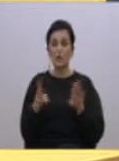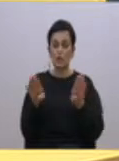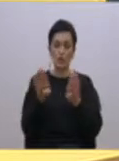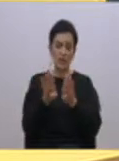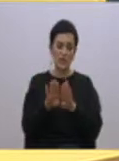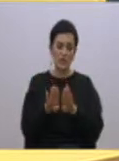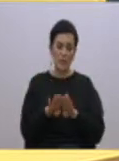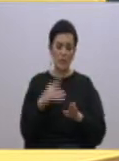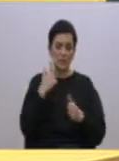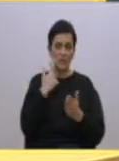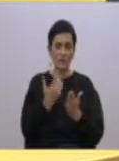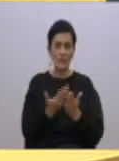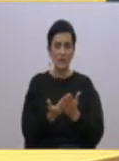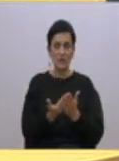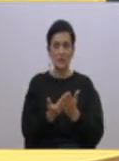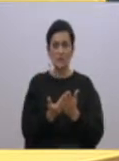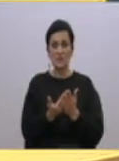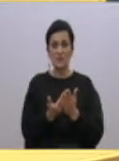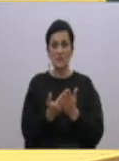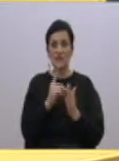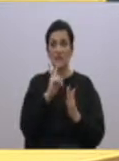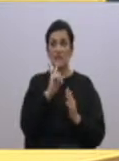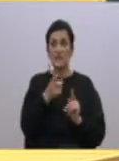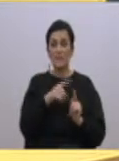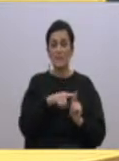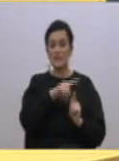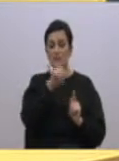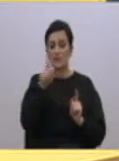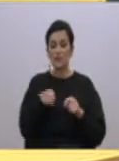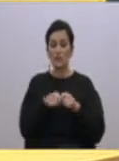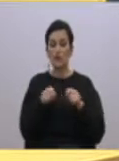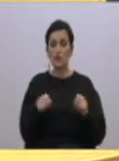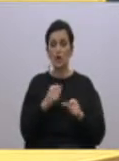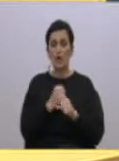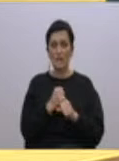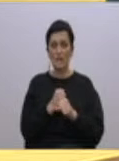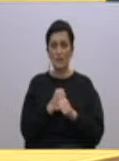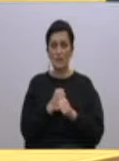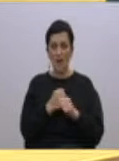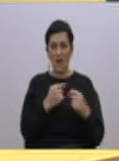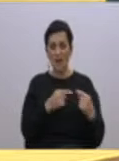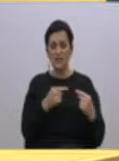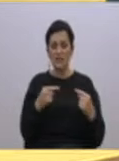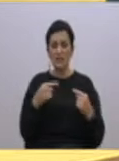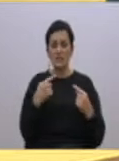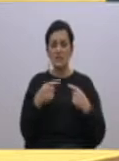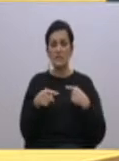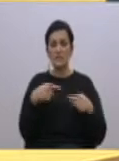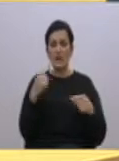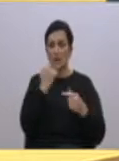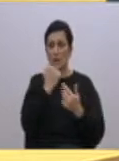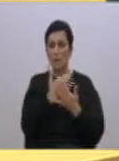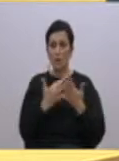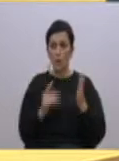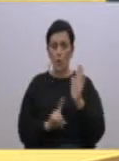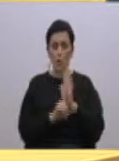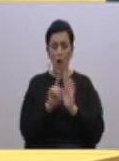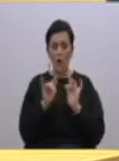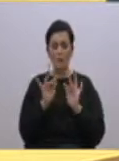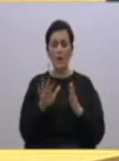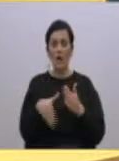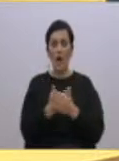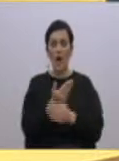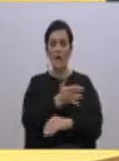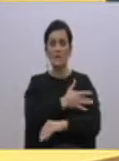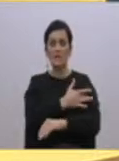იდენტიფიცირების თვალსაზრისით. წლის განმავლობაში შექმნით არაერთი ახალ პროდუქტი და ავამოქმედეთ ახალი სერვისი,